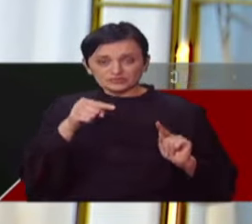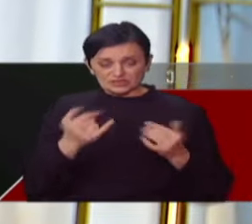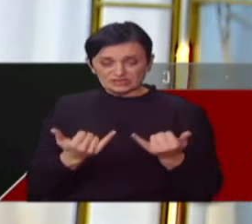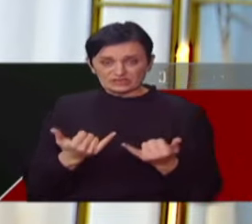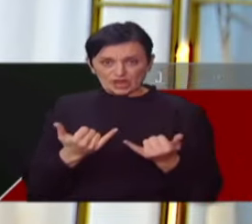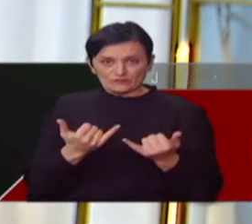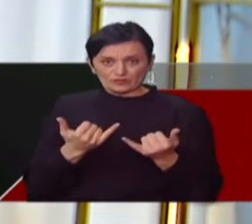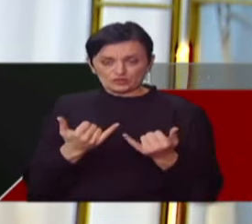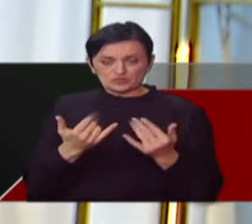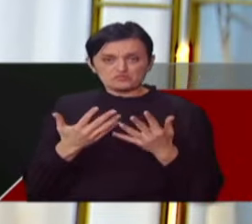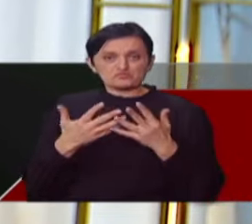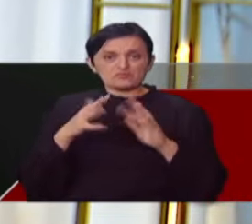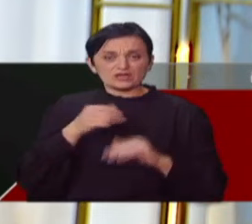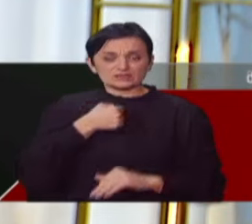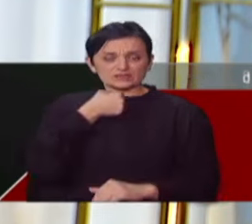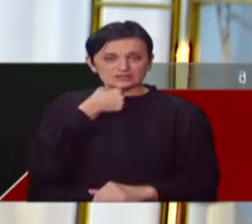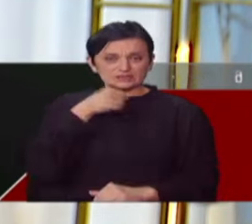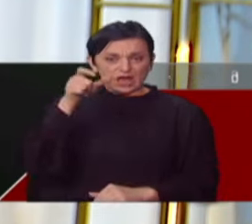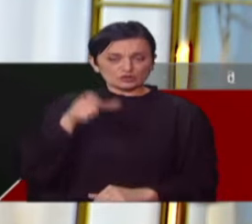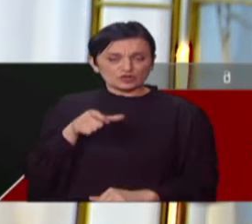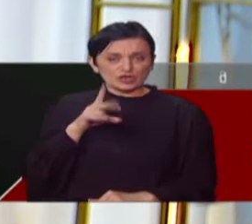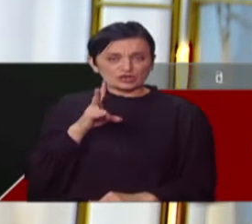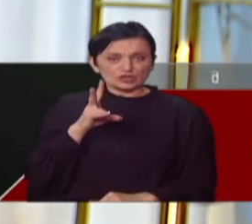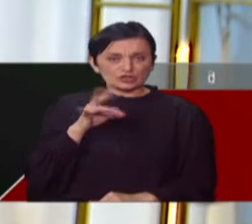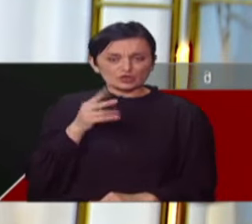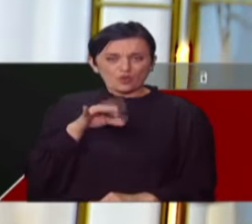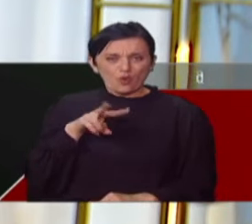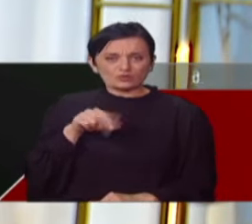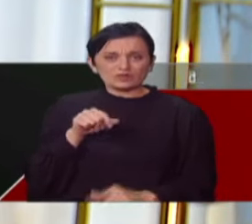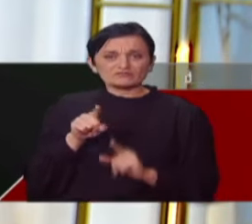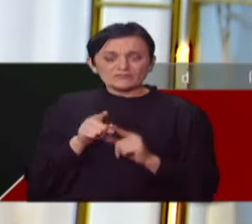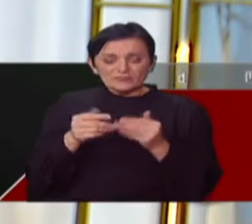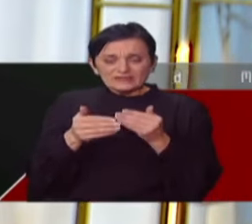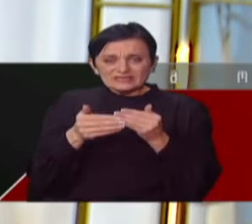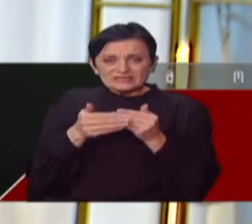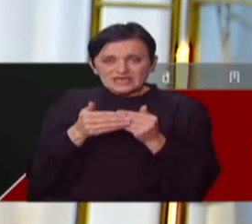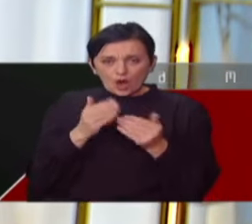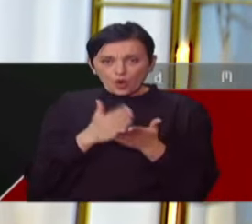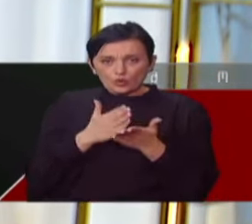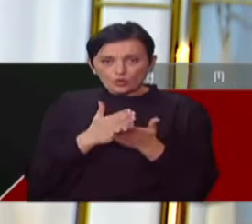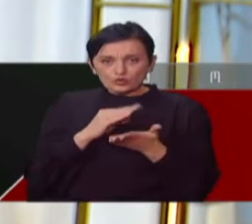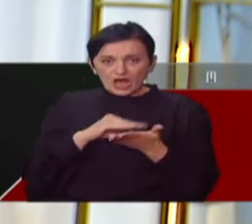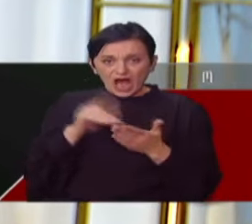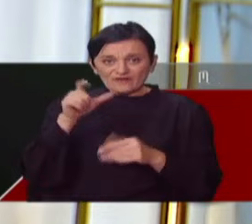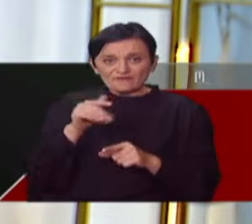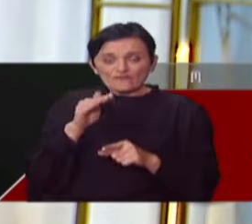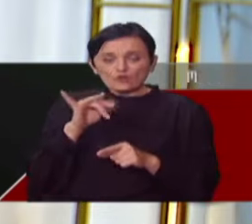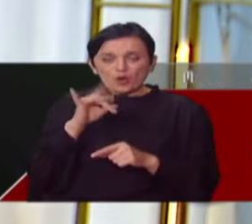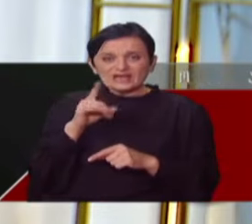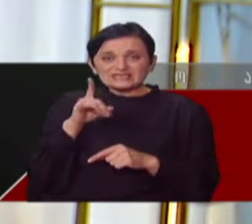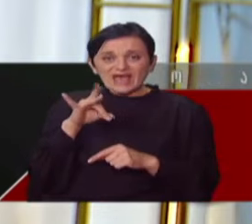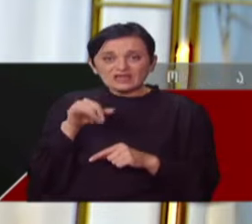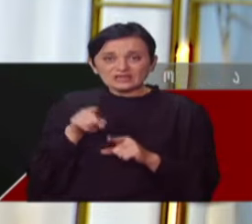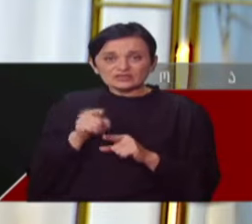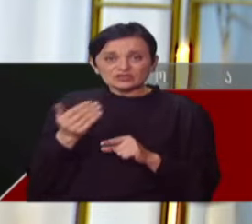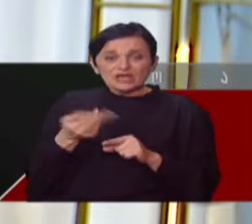დღევანდელ ცოტა უფრო მეტად დასრულ ნიკოლამდე და რაღაცნაირი სიახლოვე მაქვს ამ ავტორთან, ფლორიან ზელერთან, იმიტომ რომ